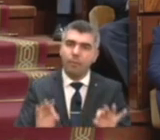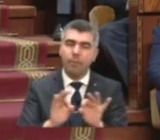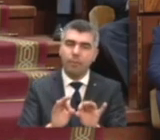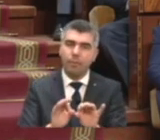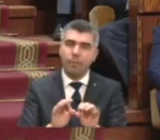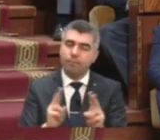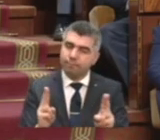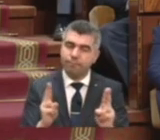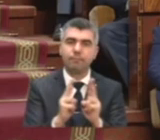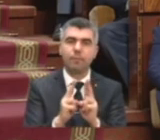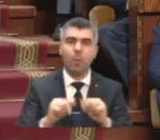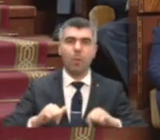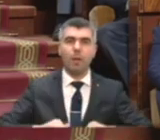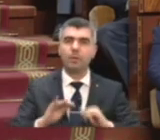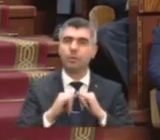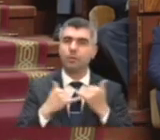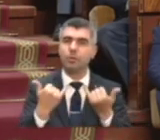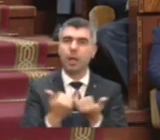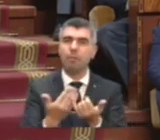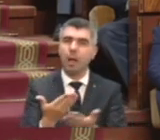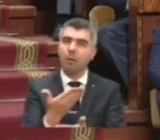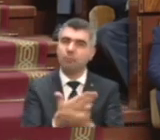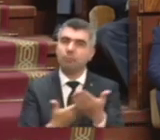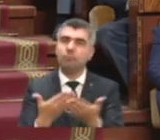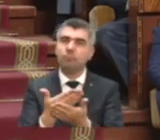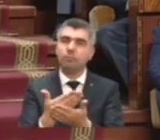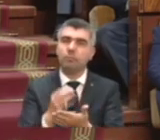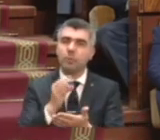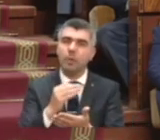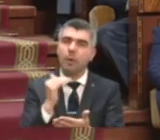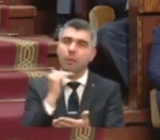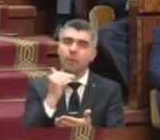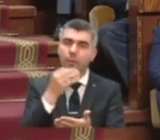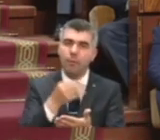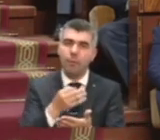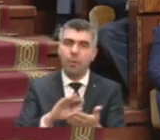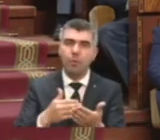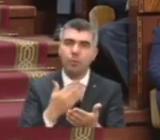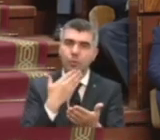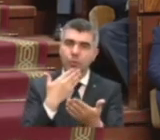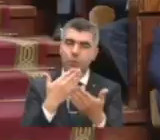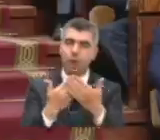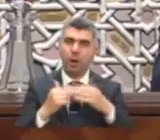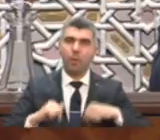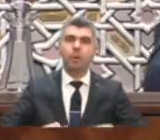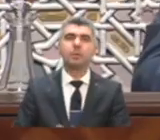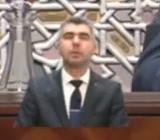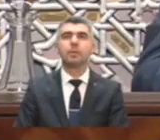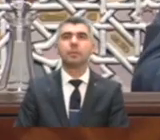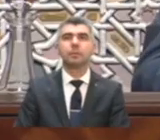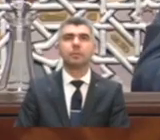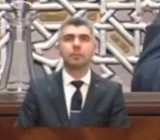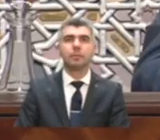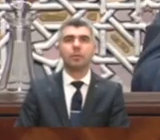كان ممكن السيده الوزيره باش نعطيكم بعض الاقتراحات اللي ممكن تسرع الوتيره ديال هذه العمليه. شكرا جزيلا سيده الوزيره. شكرا. هل من